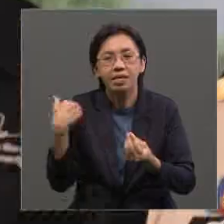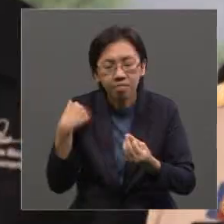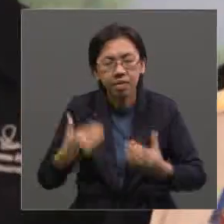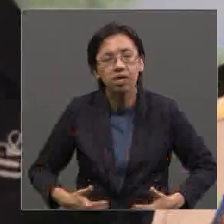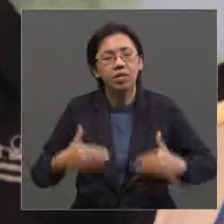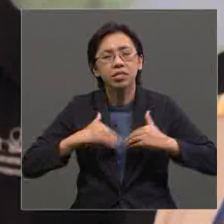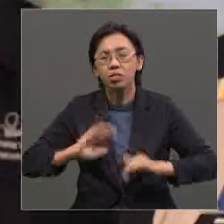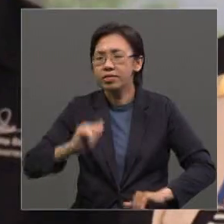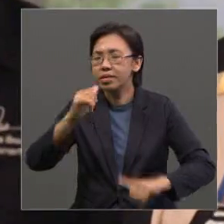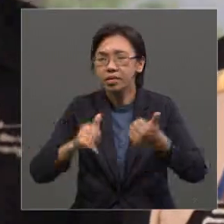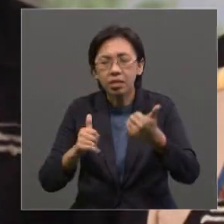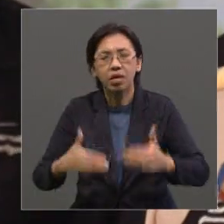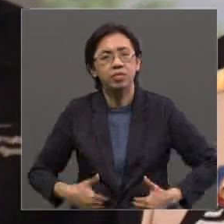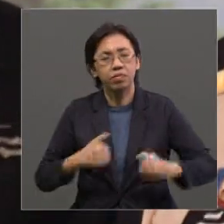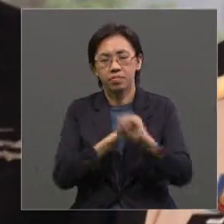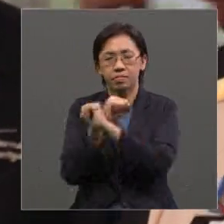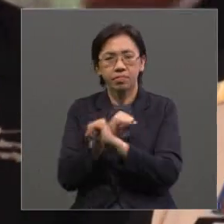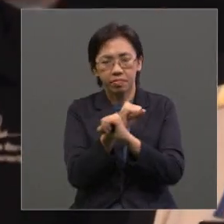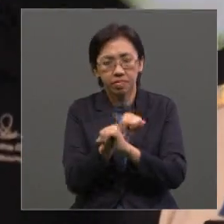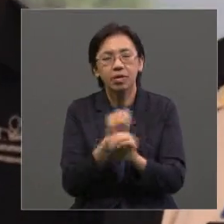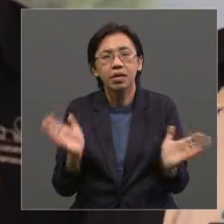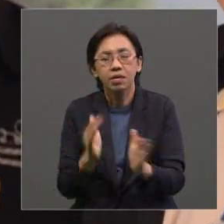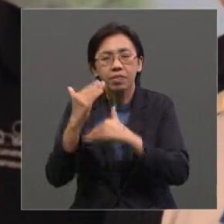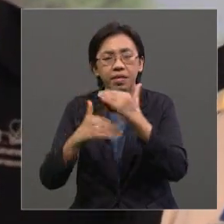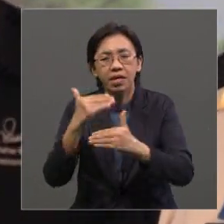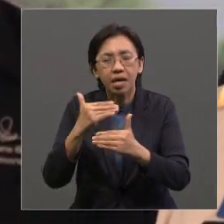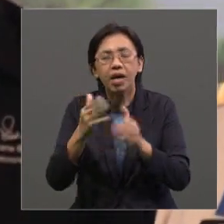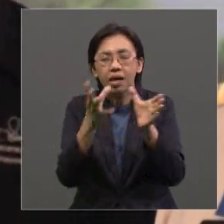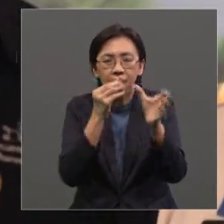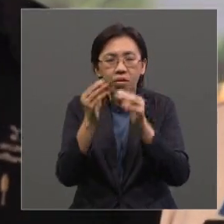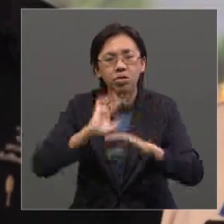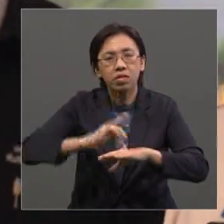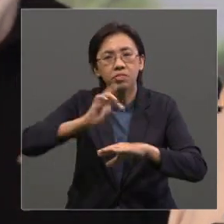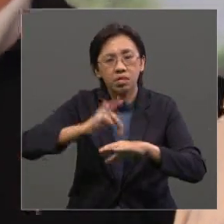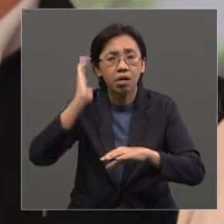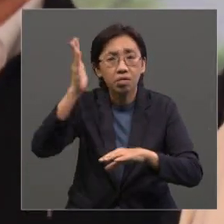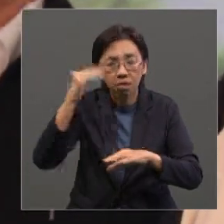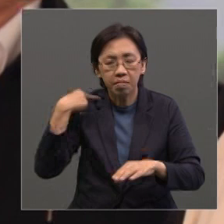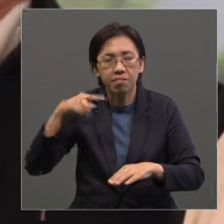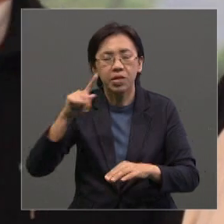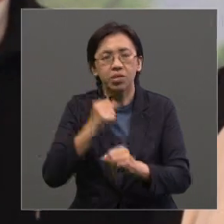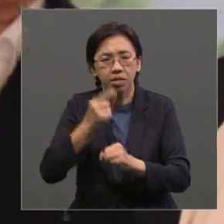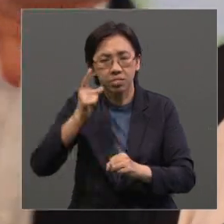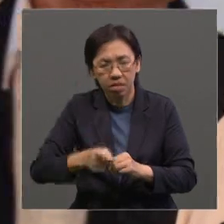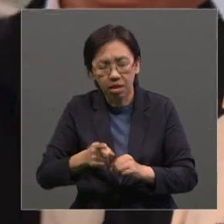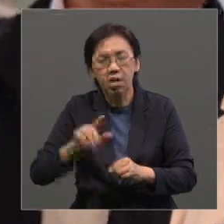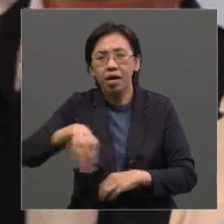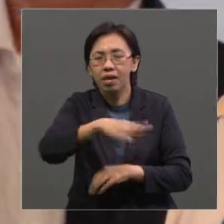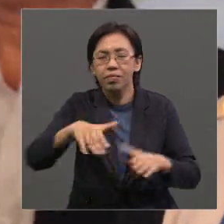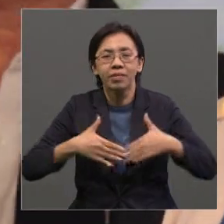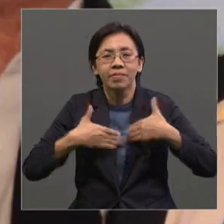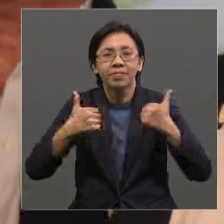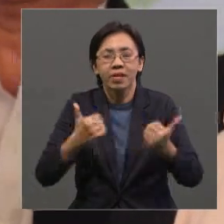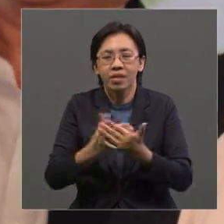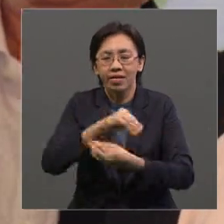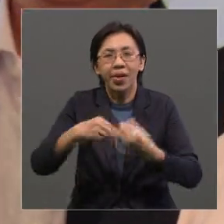ที่ดีขึ้นและมีความปลอดภัยโดยพัฒนาแหล่งเรียนรู้ทางธรรมชาติในพื้นที่ให้สามารถใช้ประโยชน์ได้จริงสร้างความสุขสร้างราย